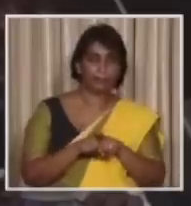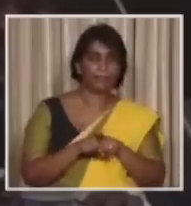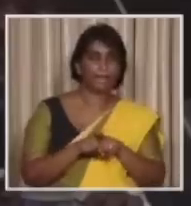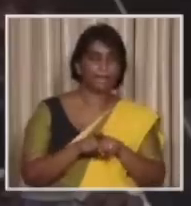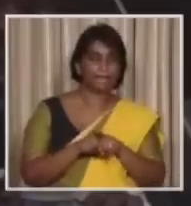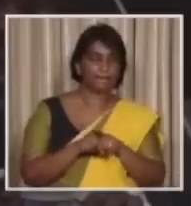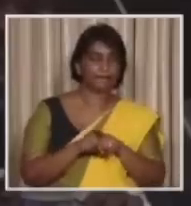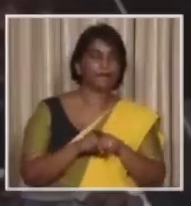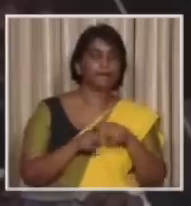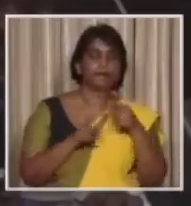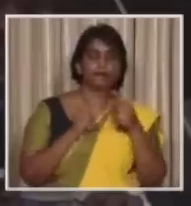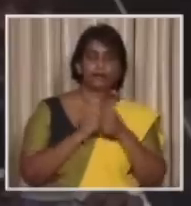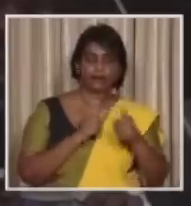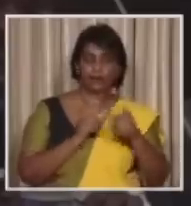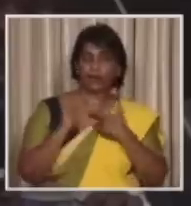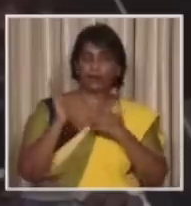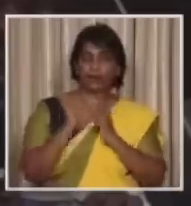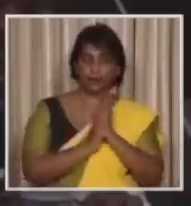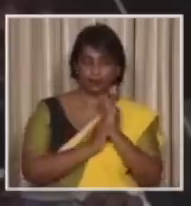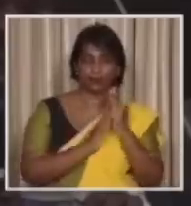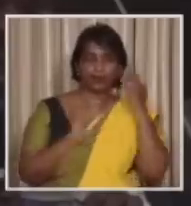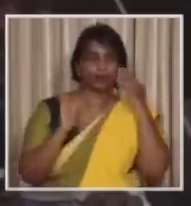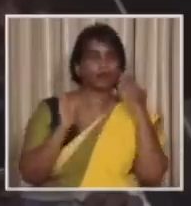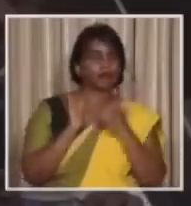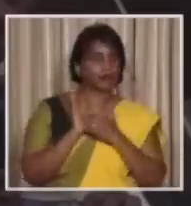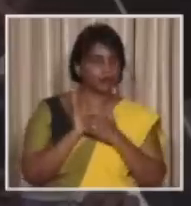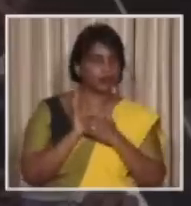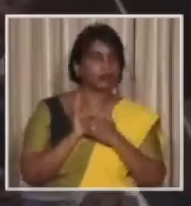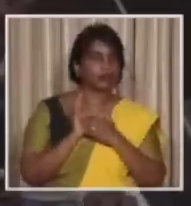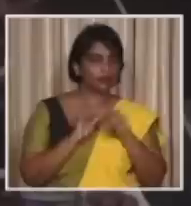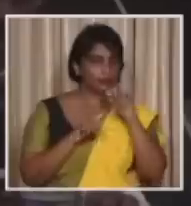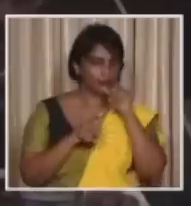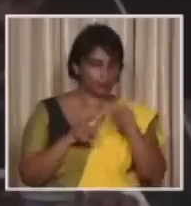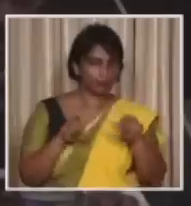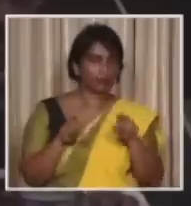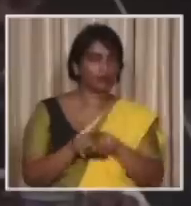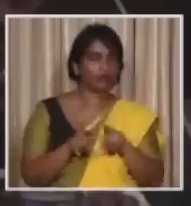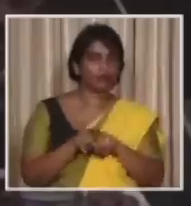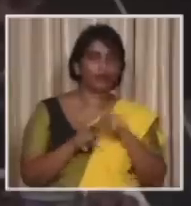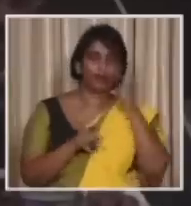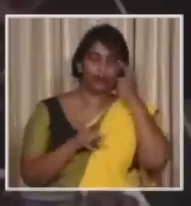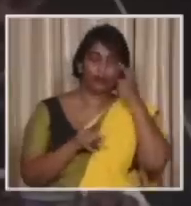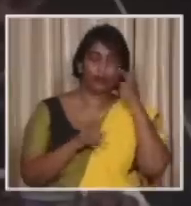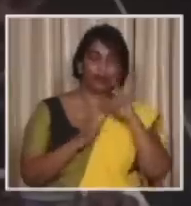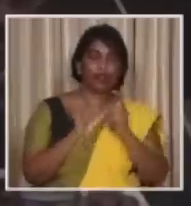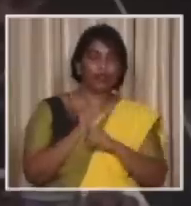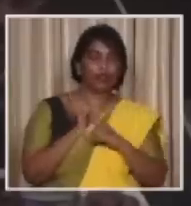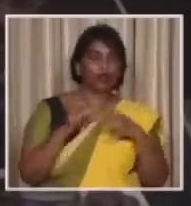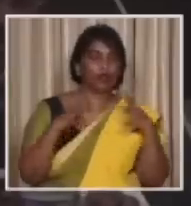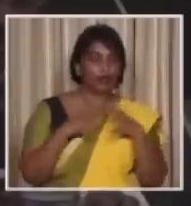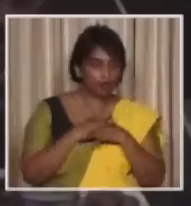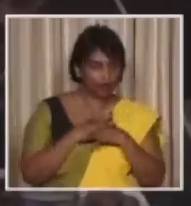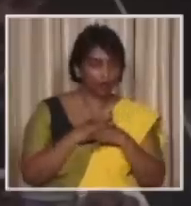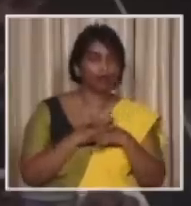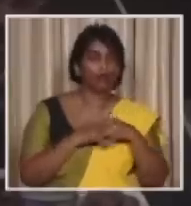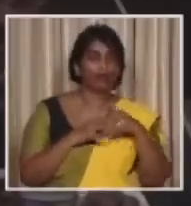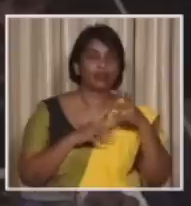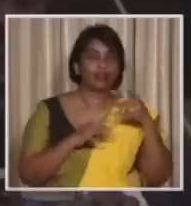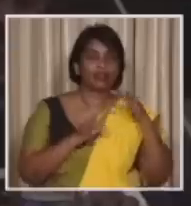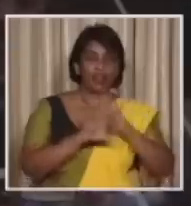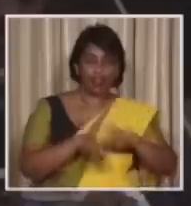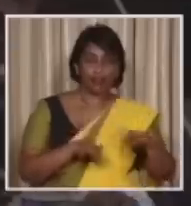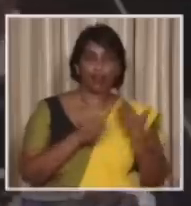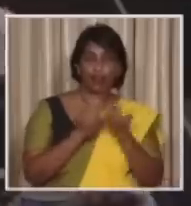සෝවාසාවෙන් අධ්‍යාපනය ලැබීමේ අයිතිය පිළිබඳව අපේ ස්ථාවරයේ කිසිසේත්ම වෙනස් වෙලා නැහැ. නීති විද්‍යාලයේ සිසුන්ටත් සෝවාසාවෙන් අධ්‍යාපනය